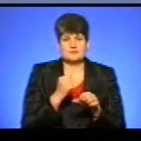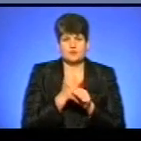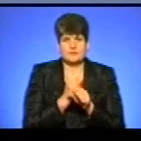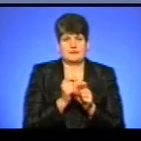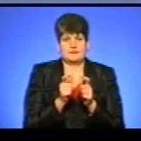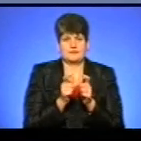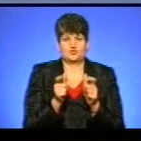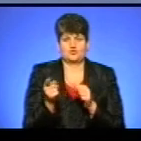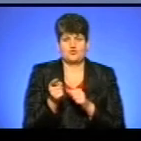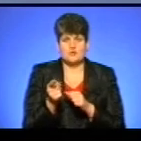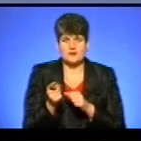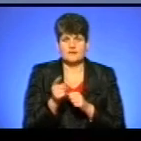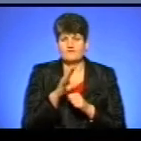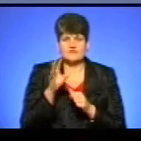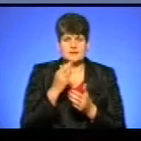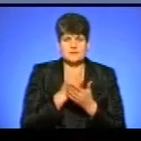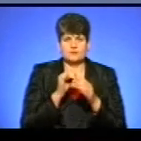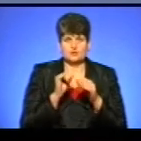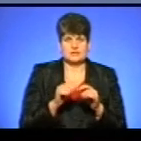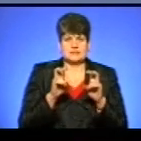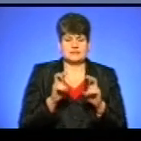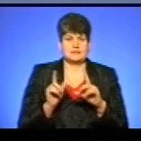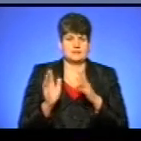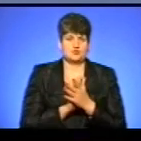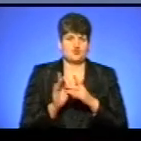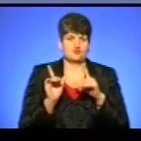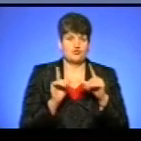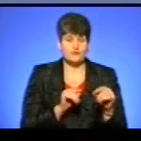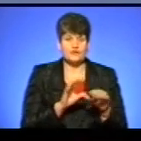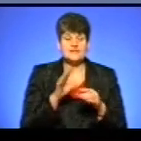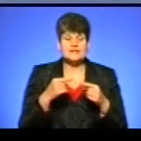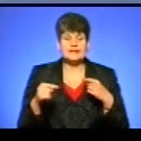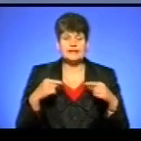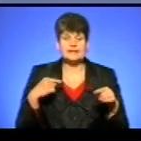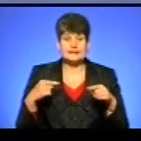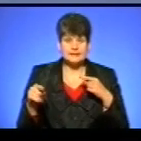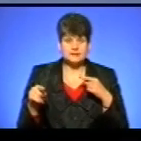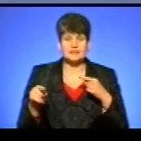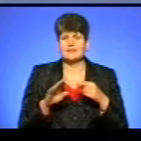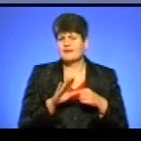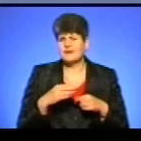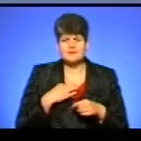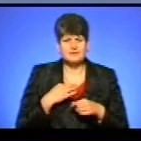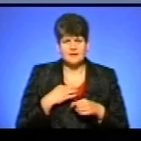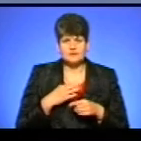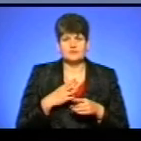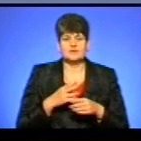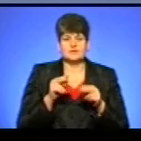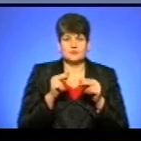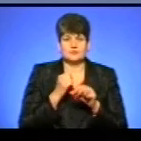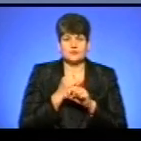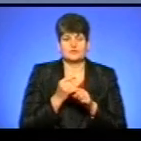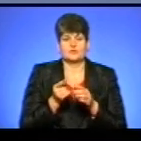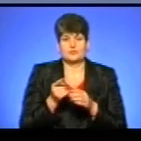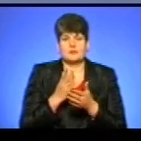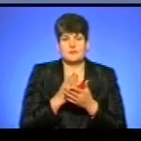картку тернополянина. І не всі мають можливість їсти безкоштовно. Всі решта, ще раз наголошую, незалежно від місця проживання, якщо нелегально працюють в Тернополі, мають